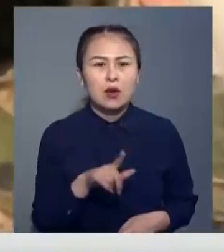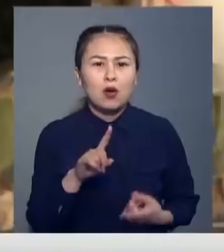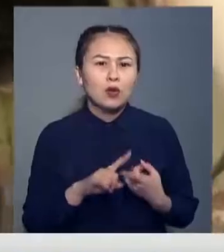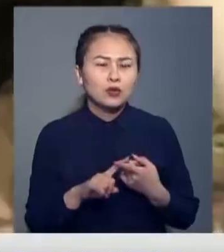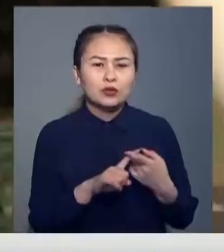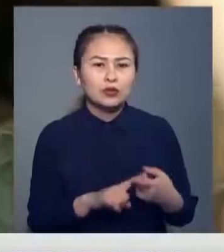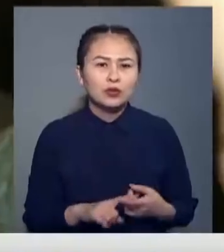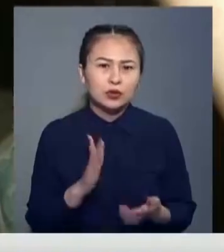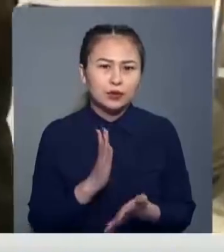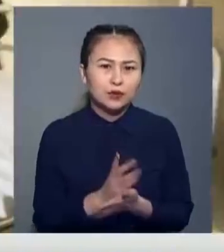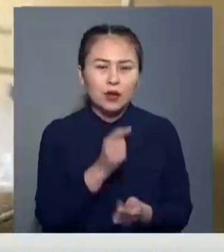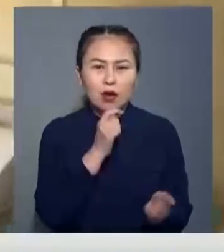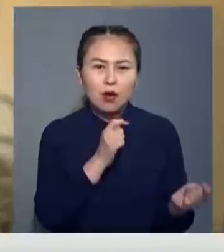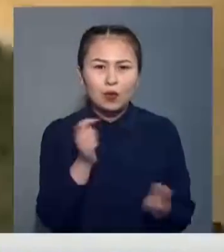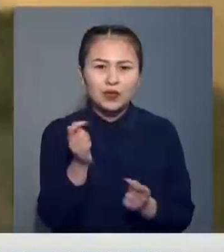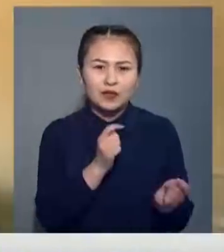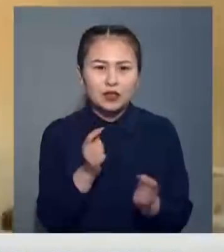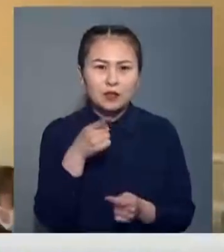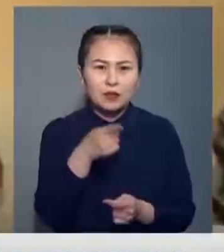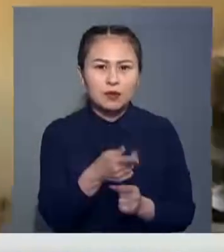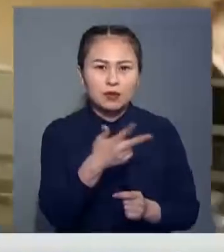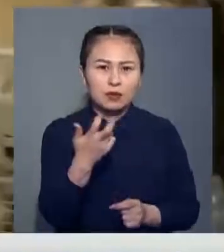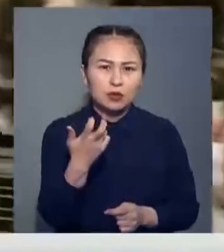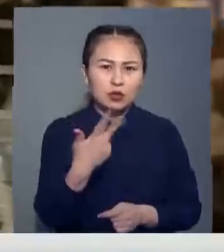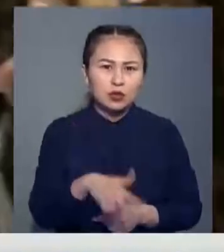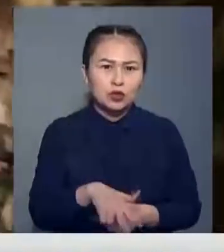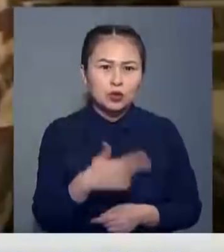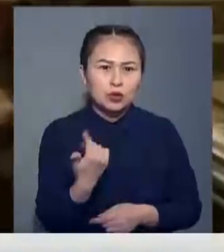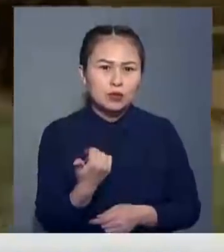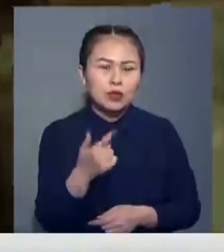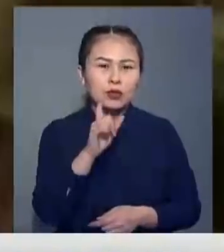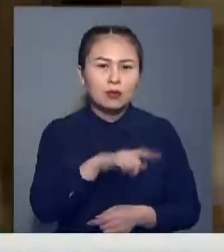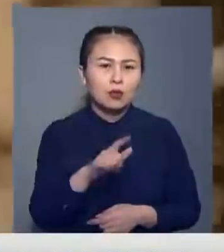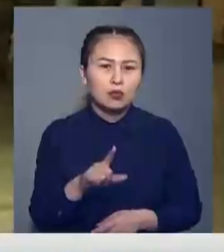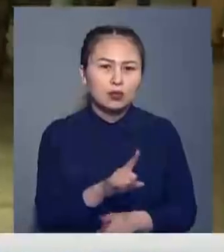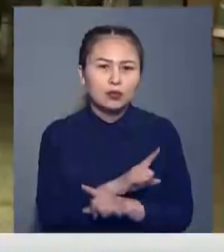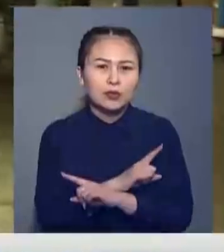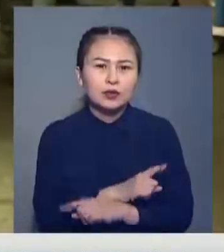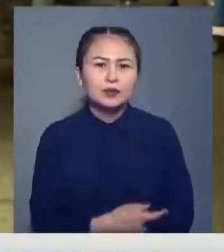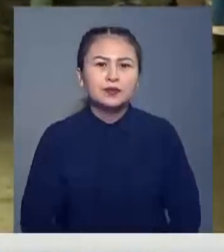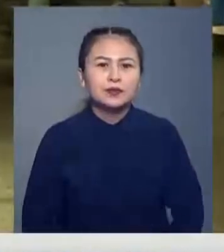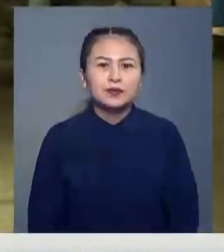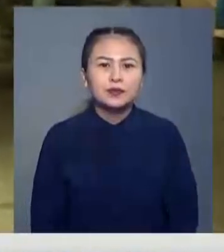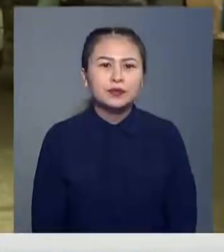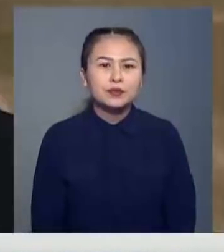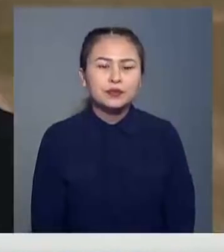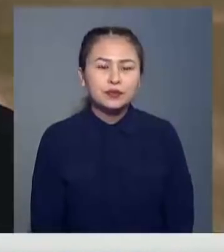астам адам коронавирус жұқтырған. Қауіпті инфекциядан 1331 адам көз жұмды.